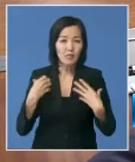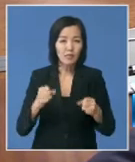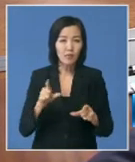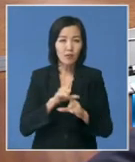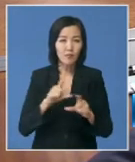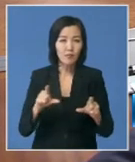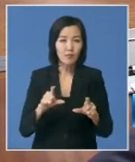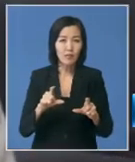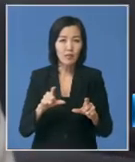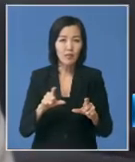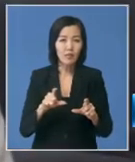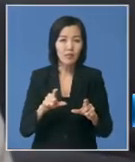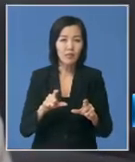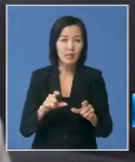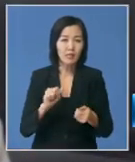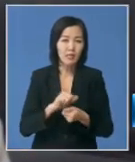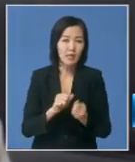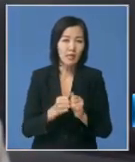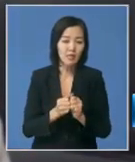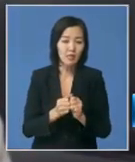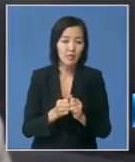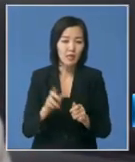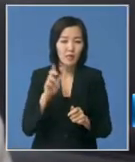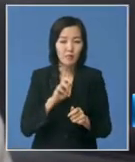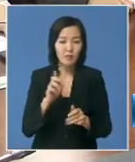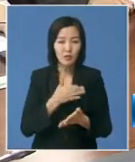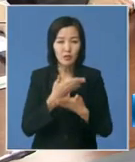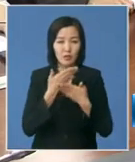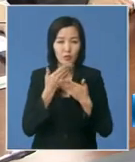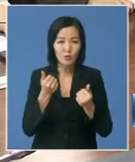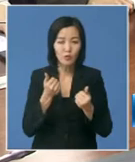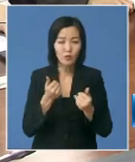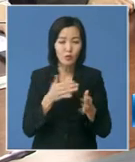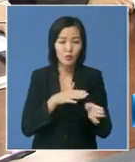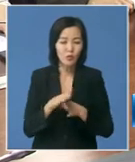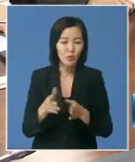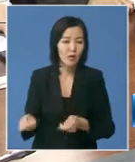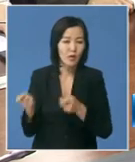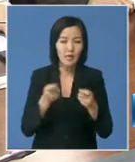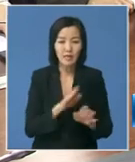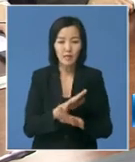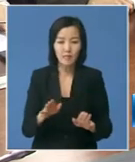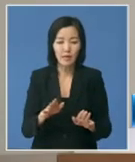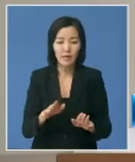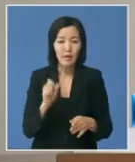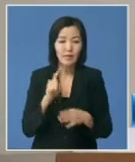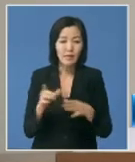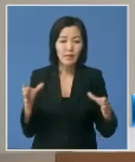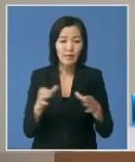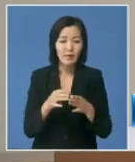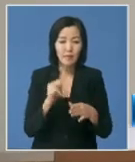бөлімінің мекемелеріне сұйық және қатты отын толығымен жеткізілмеген. Бұған мердігер компаниялардың баяу жұмысы себеп. Сонымен